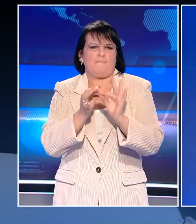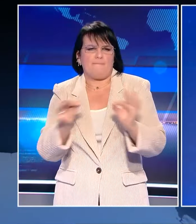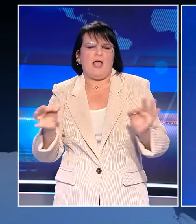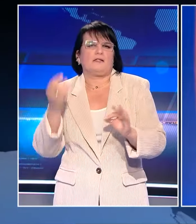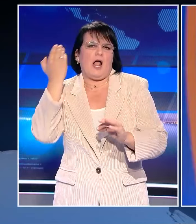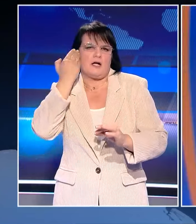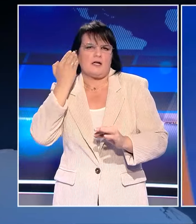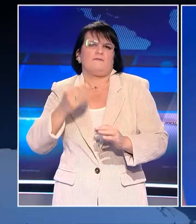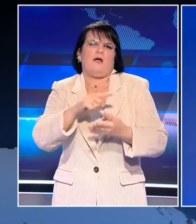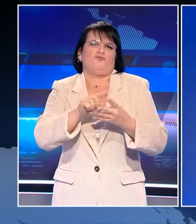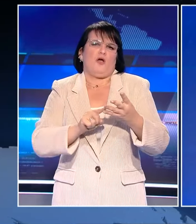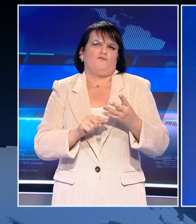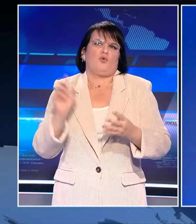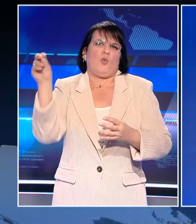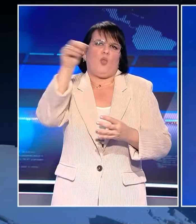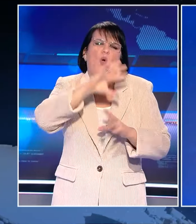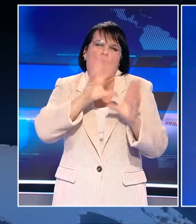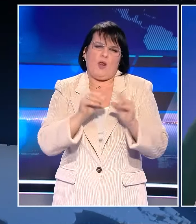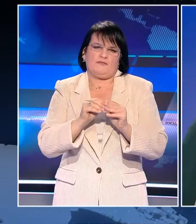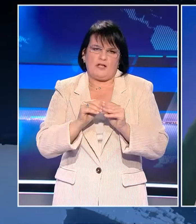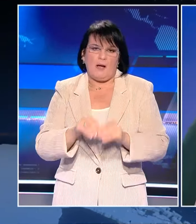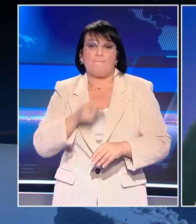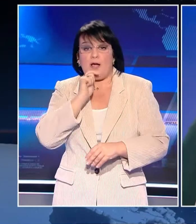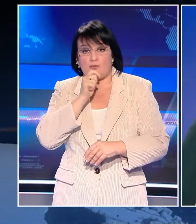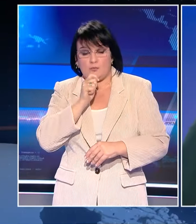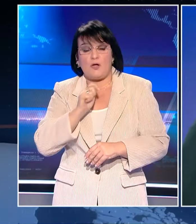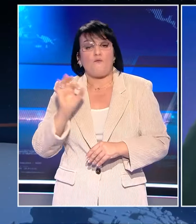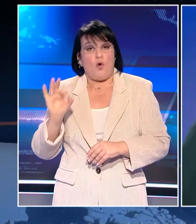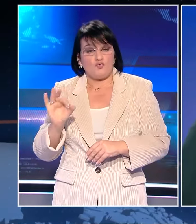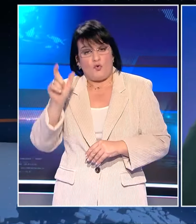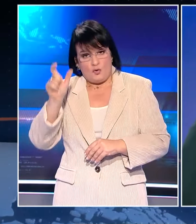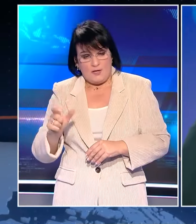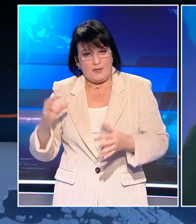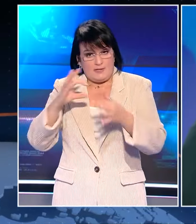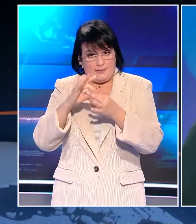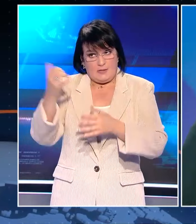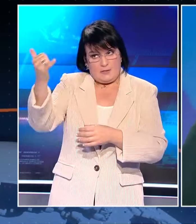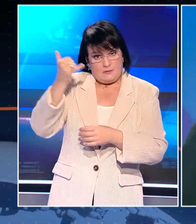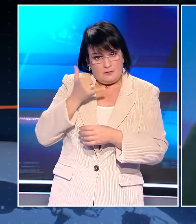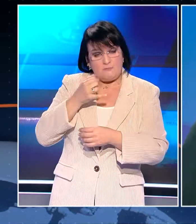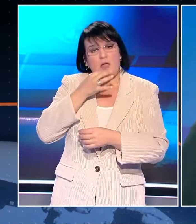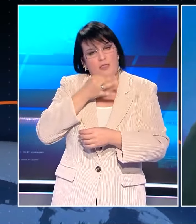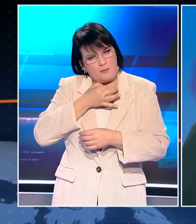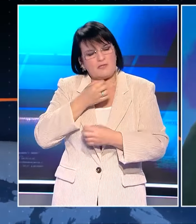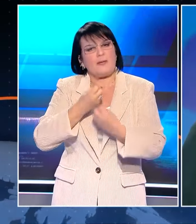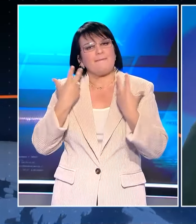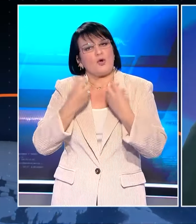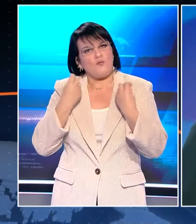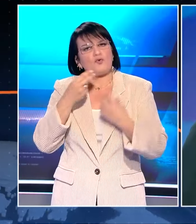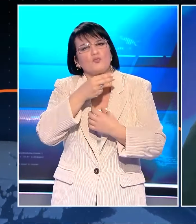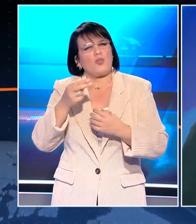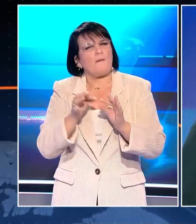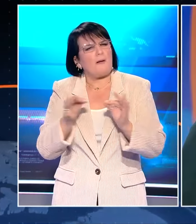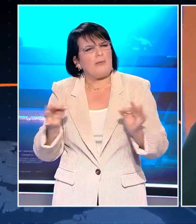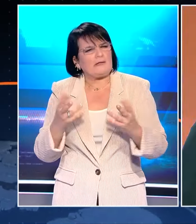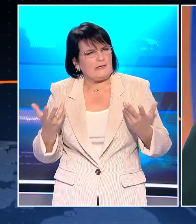μέτρων κατά της ακρίβειας. Η Χρύσα Φόσκολου παρακολούθησε την ενημέρωση. Είναι στη σύνδεσή μας. Χρύσα, να δούμε περισσότερες πληροφορίες για αυτά τα νέα